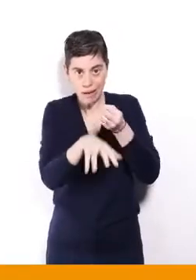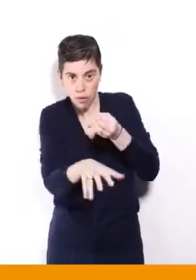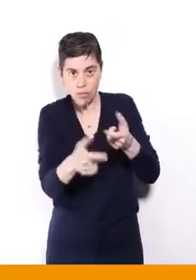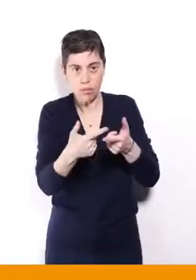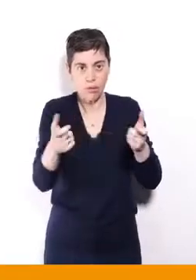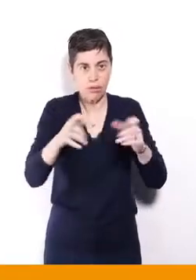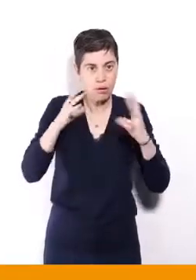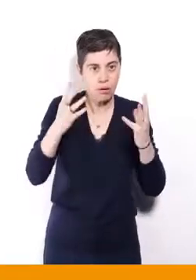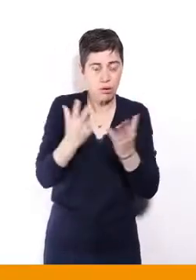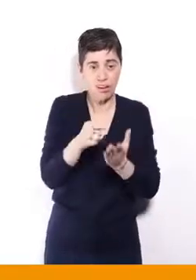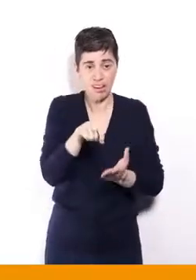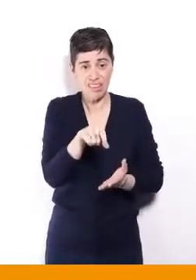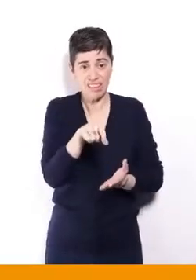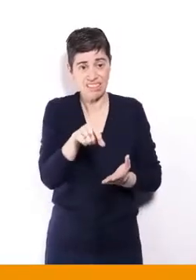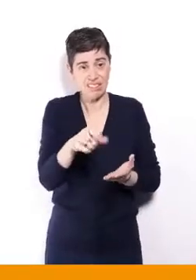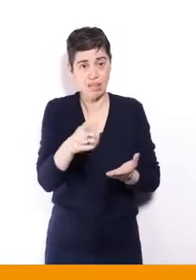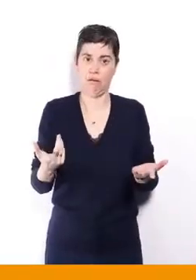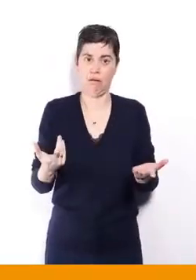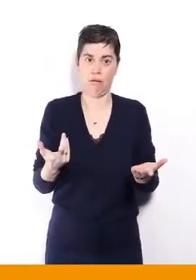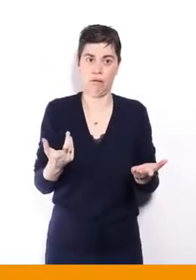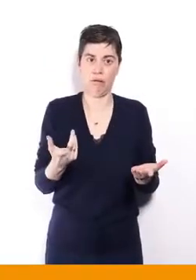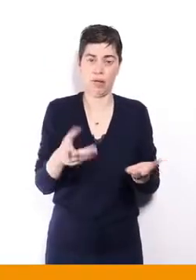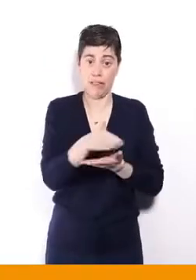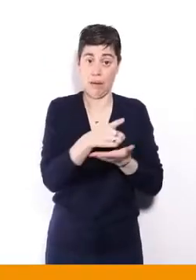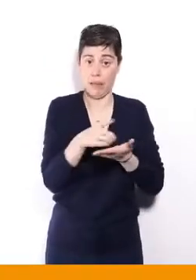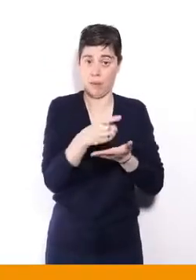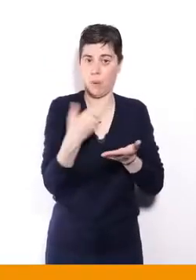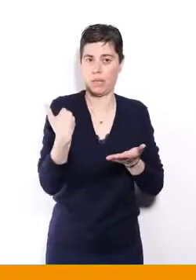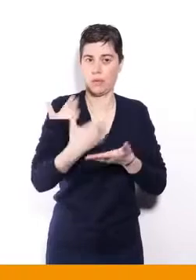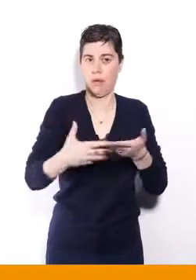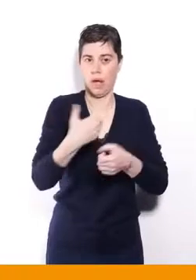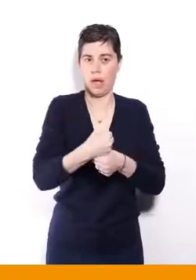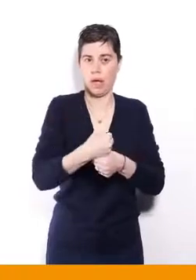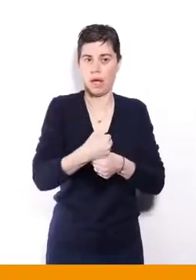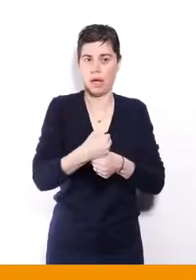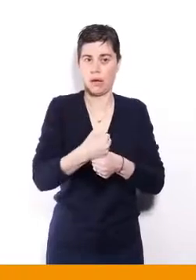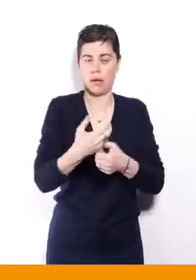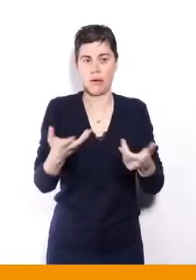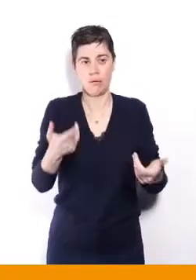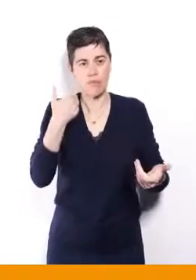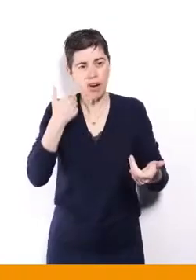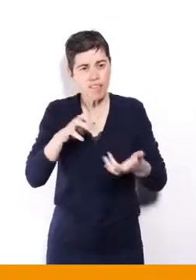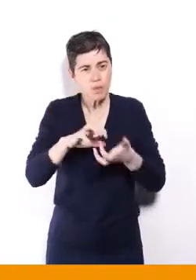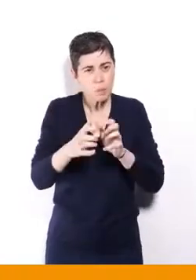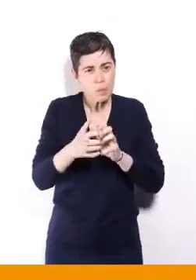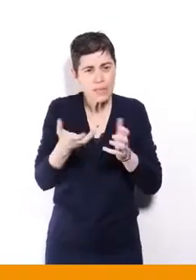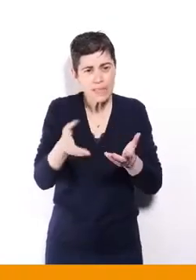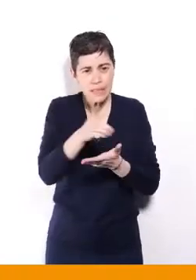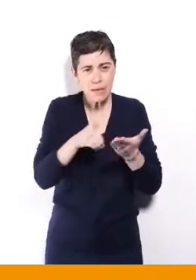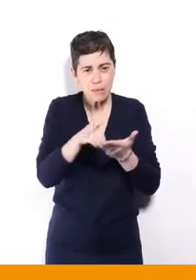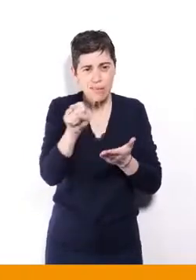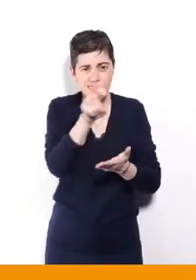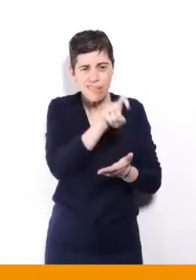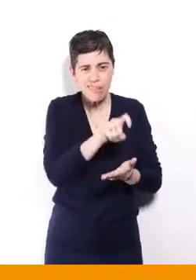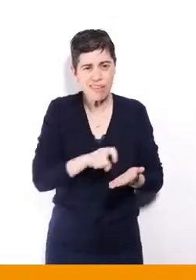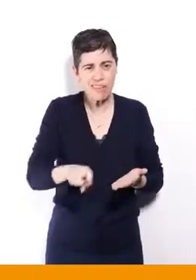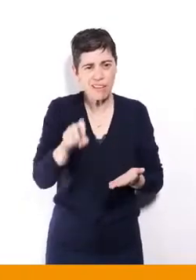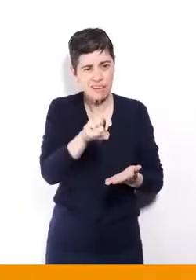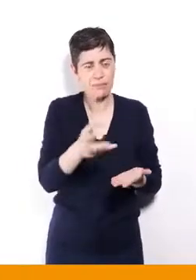département de la République, et on voit combien c'est compliqué dans ces